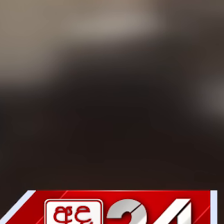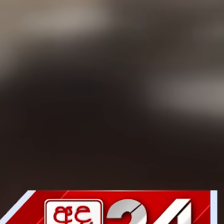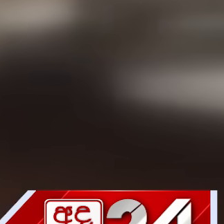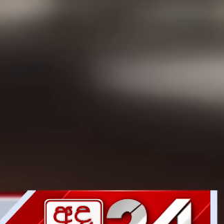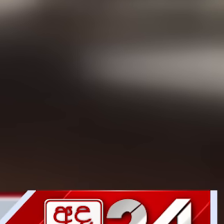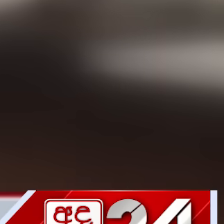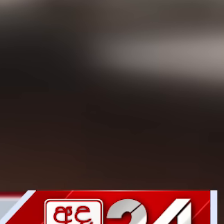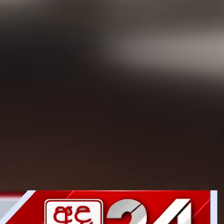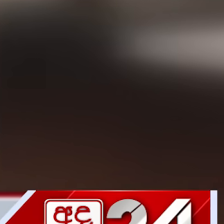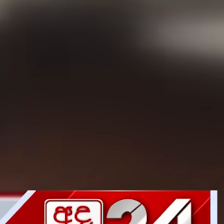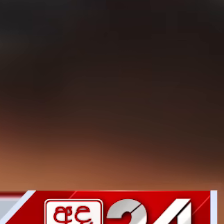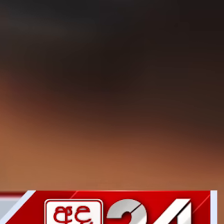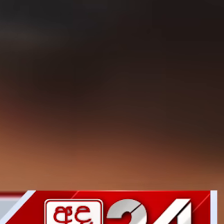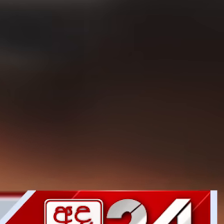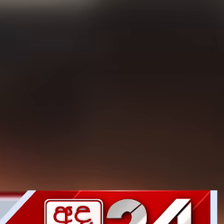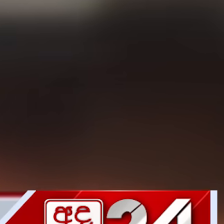හොඳයි